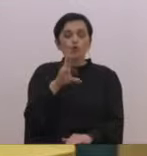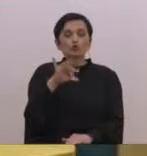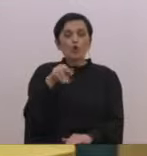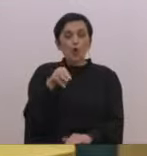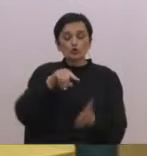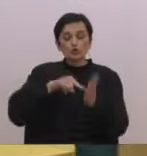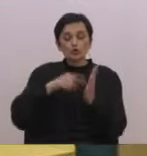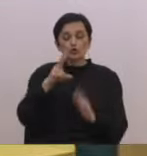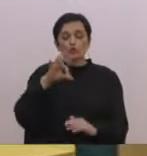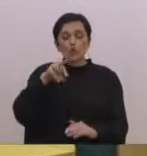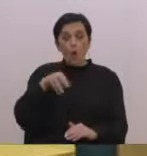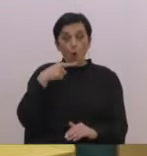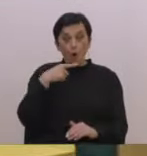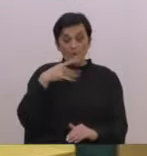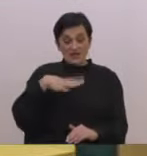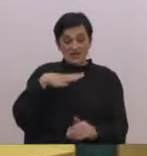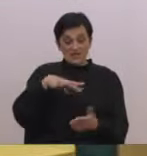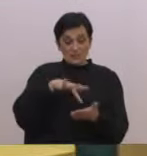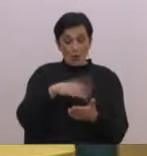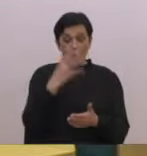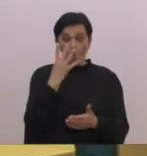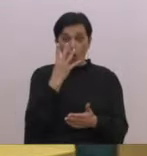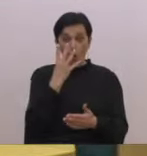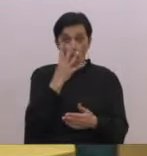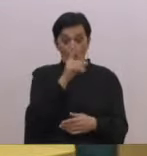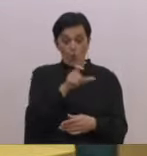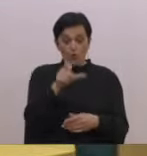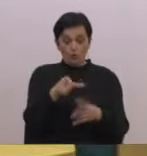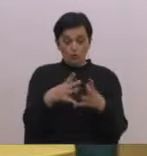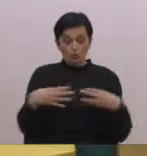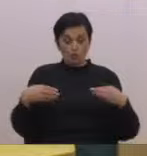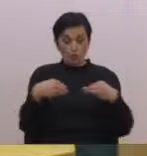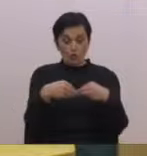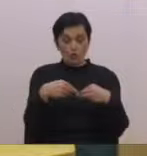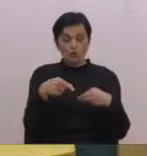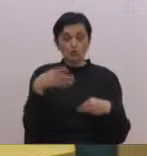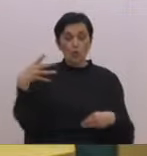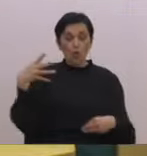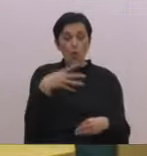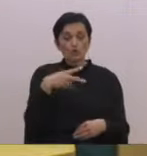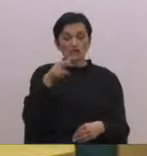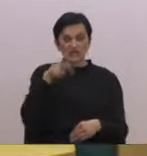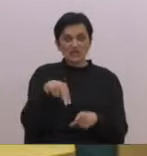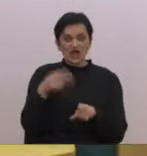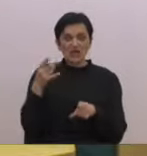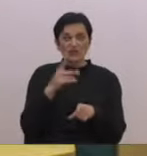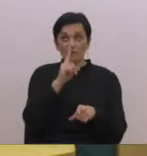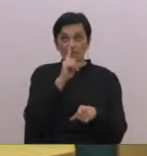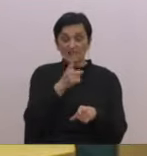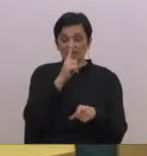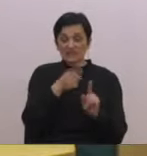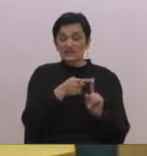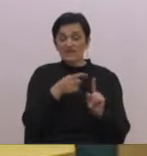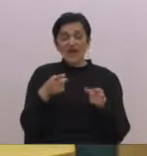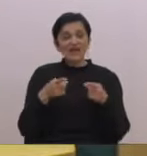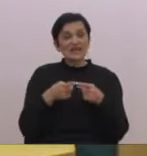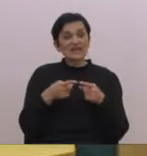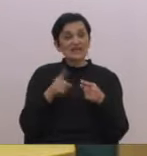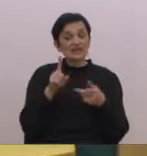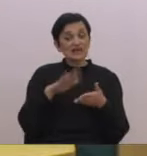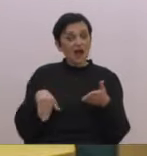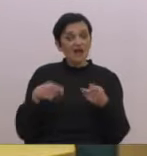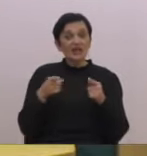tpilișii, 4-sulian ojaqs shirdeba minimum 4000 lari, ro tvidan tvemde kiris gareshe,